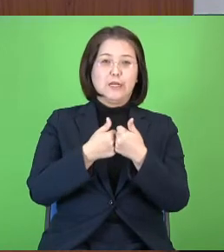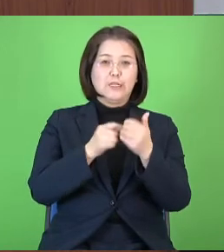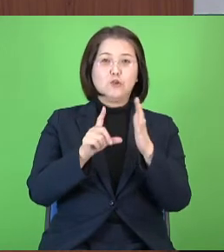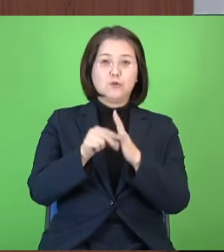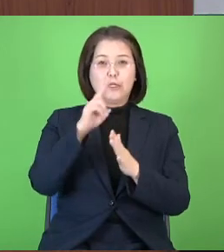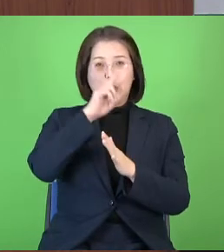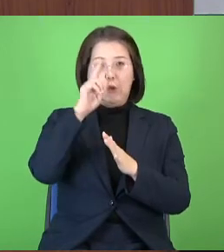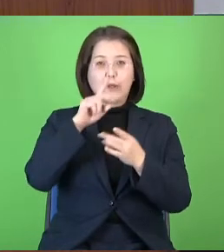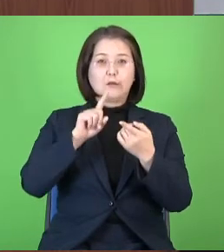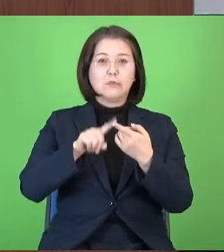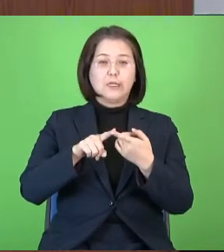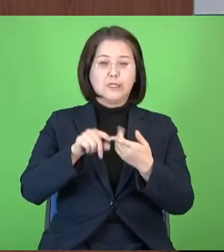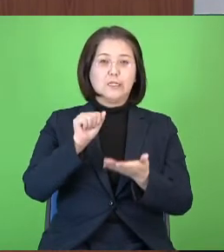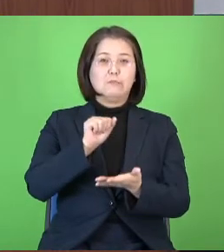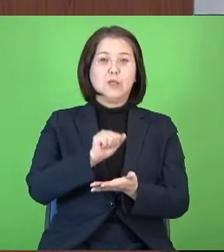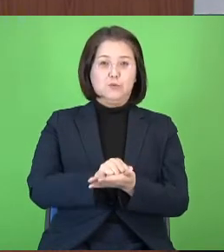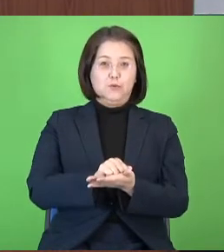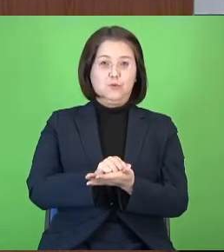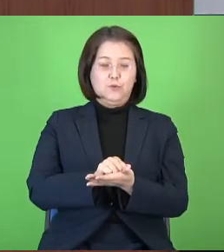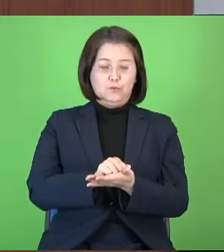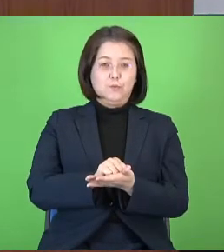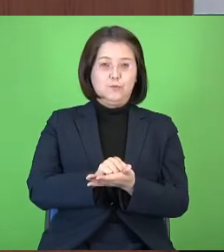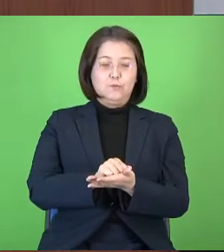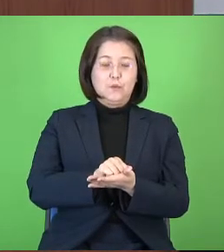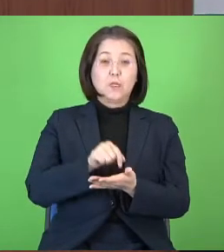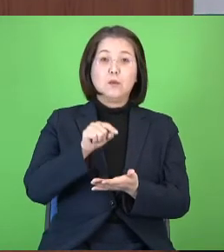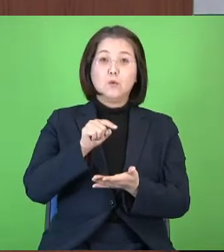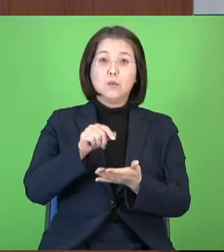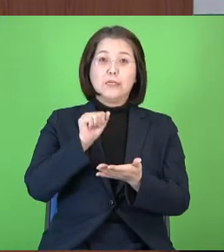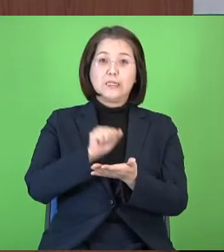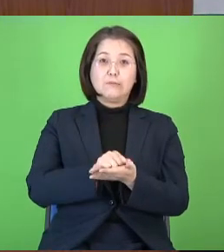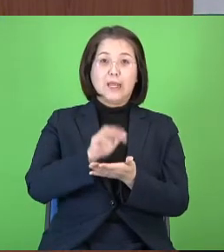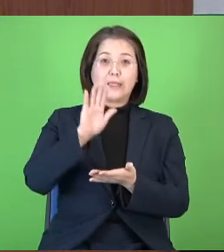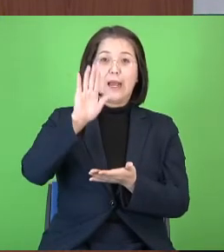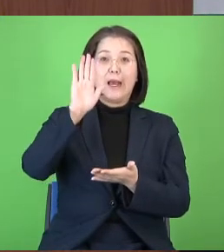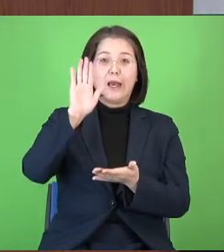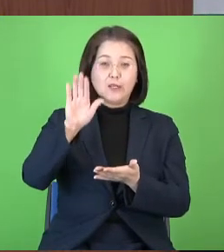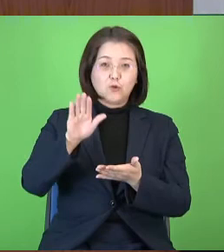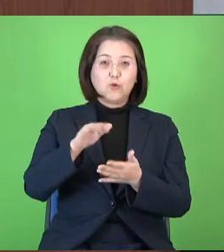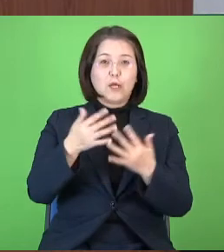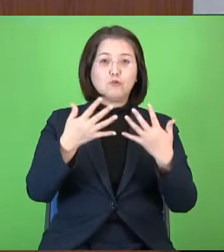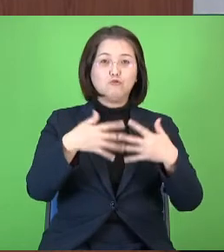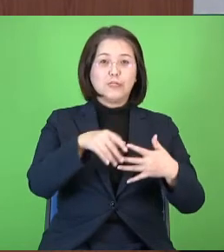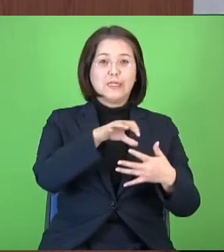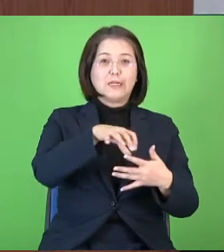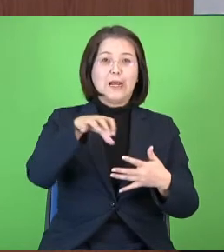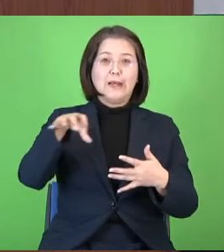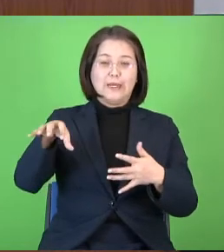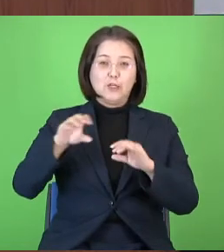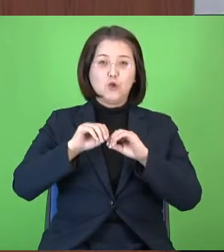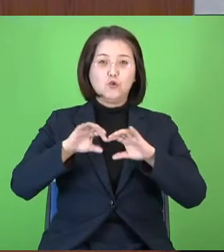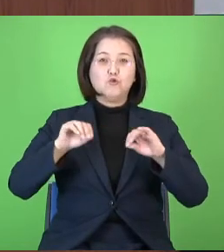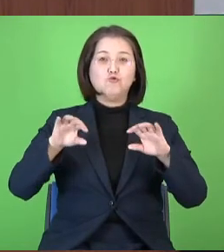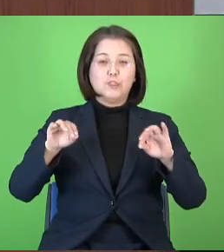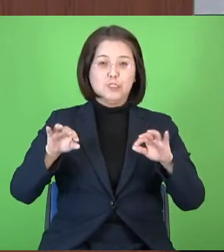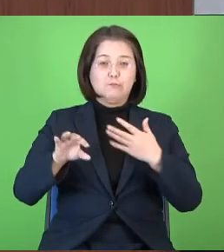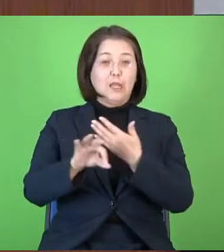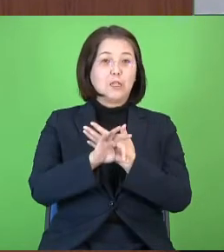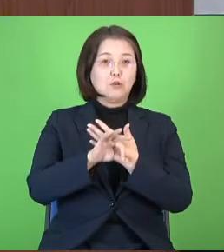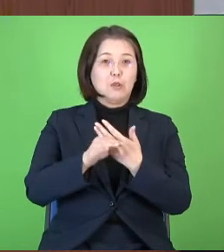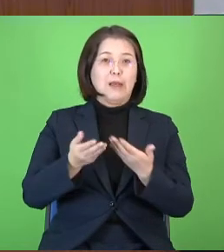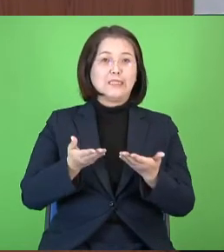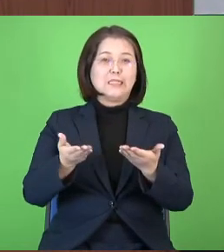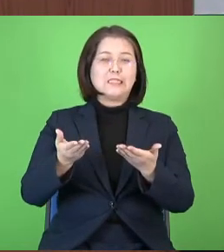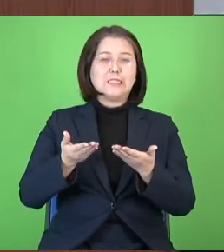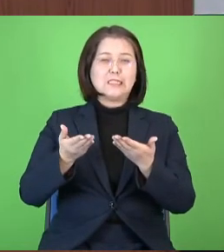んですけれどもあの大雪時のあの対応のタイムラインですねあの11月のあのた会議でうん彼の本格的に決定をされる